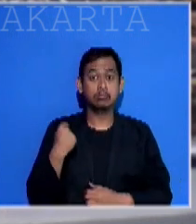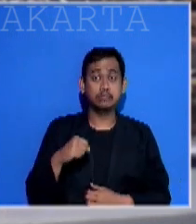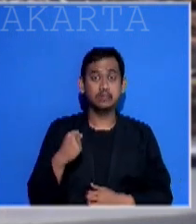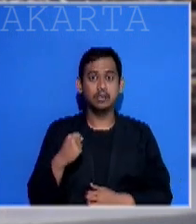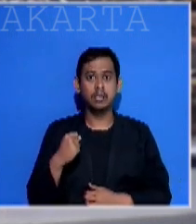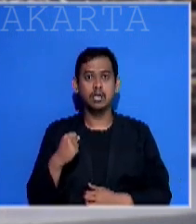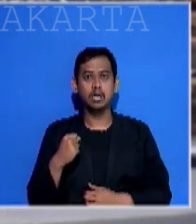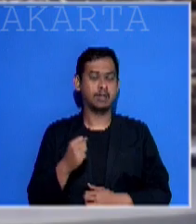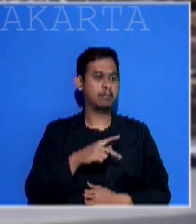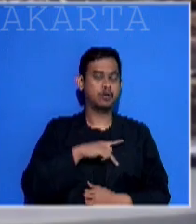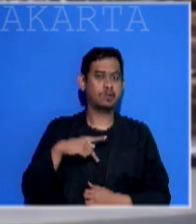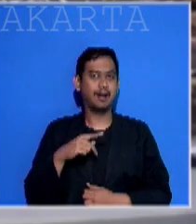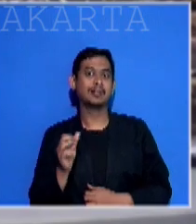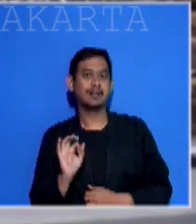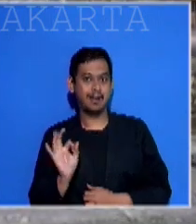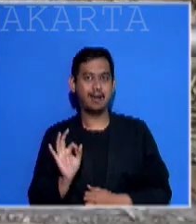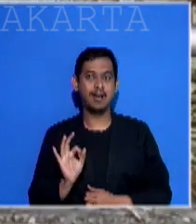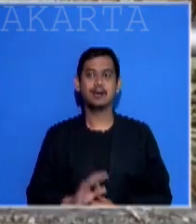dan halaman yang